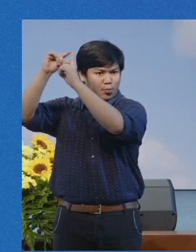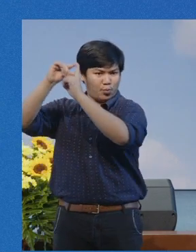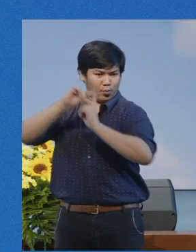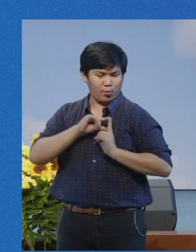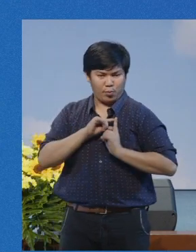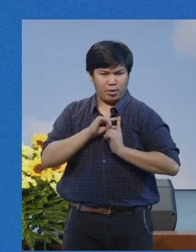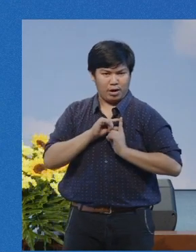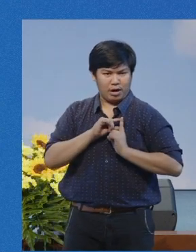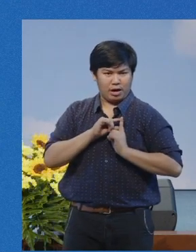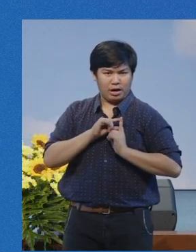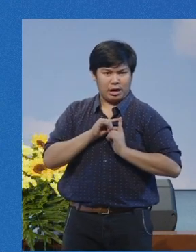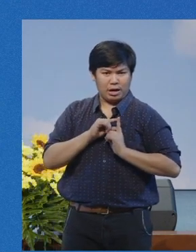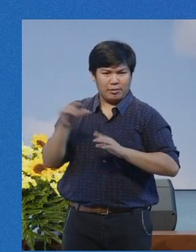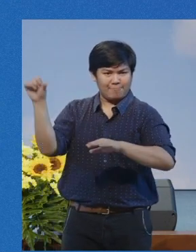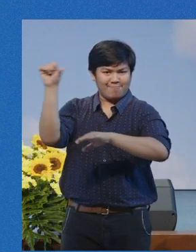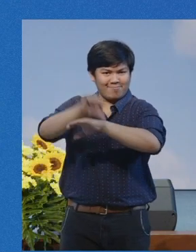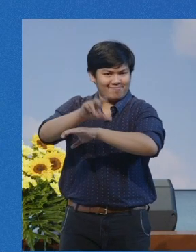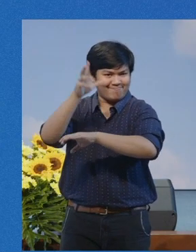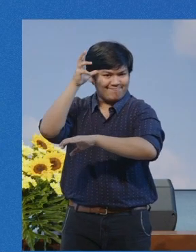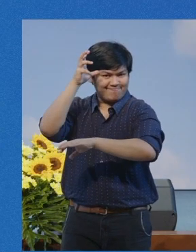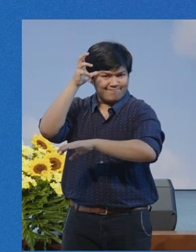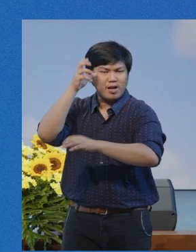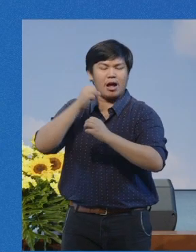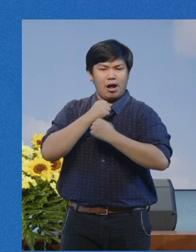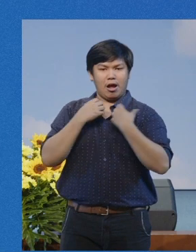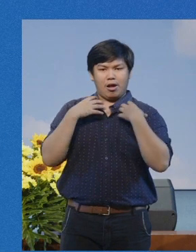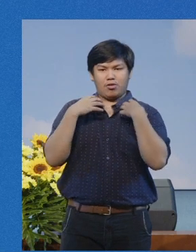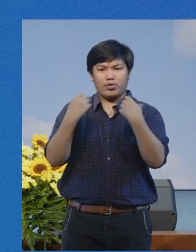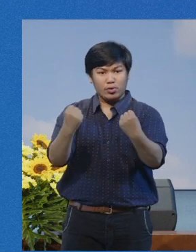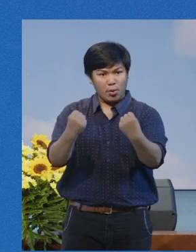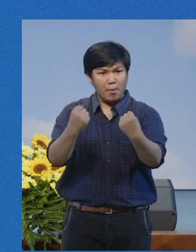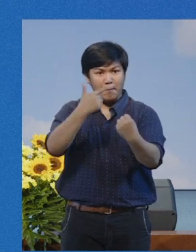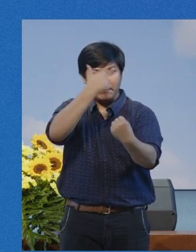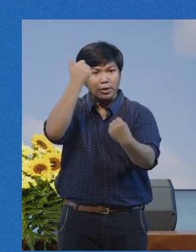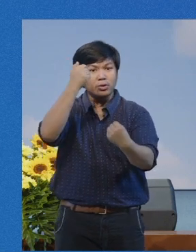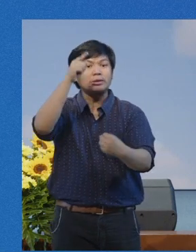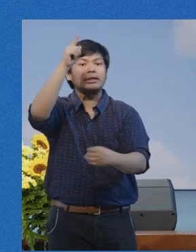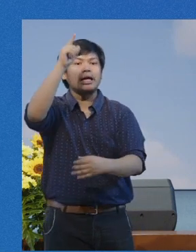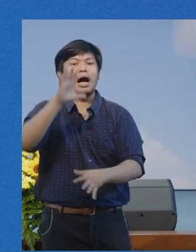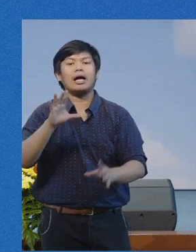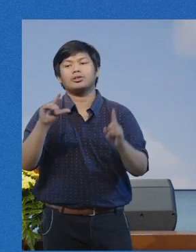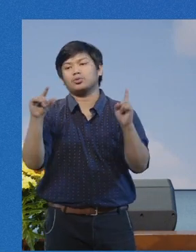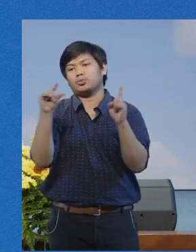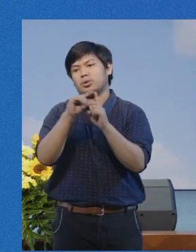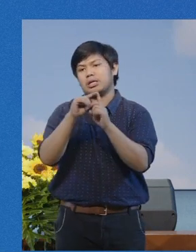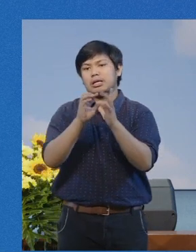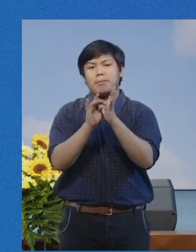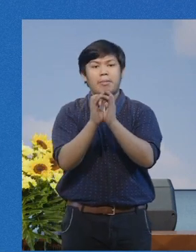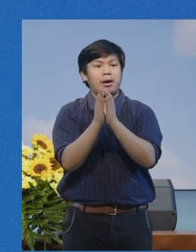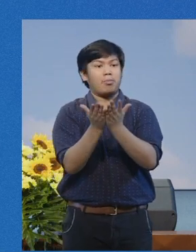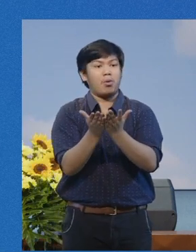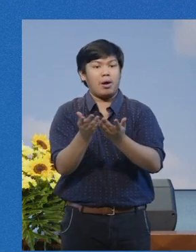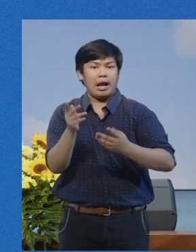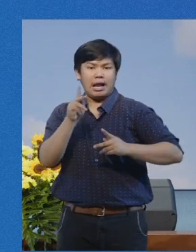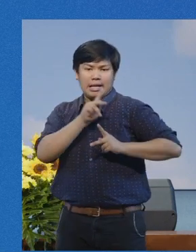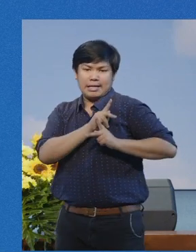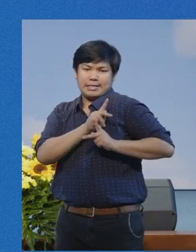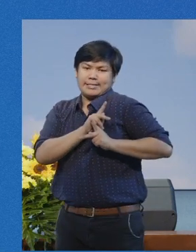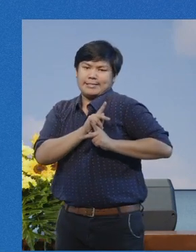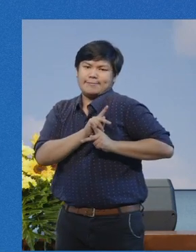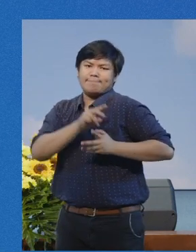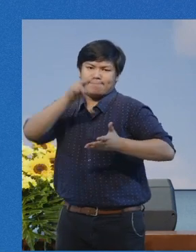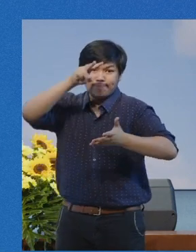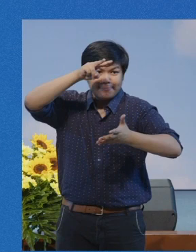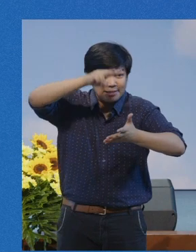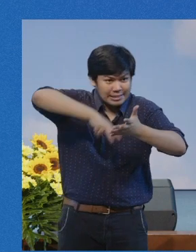and you have overcome the evil one. Kaya sila malakas because the word of God ay kanilang palaging binabasa